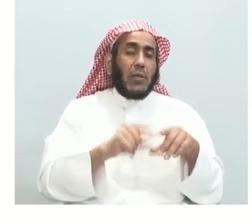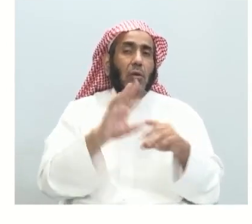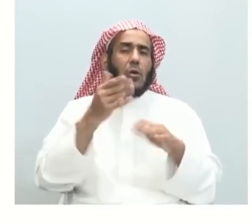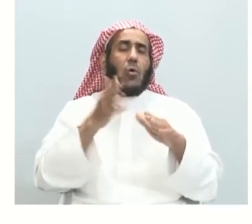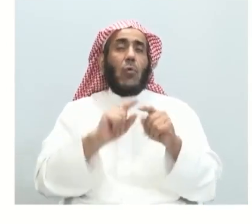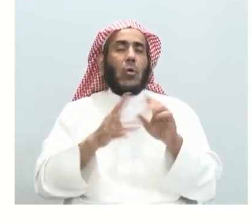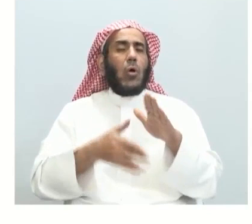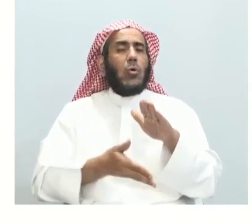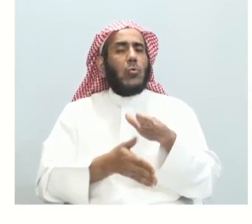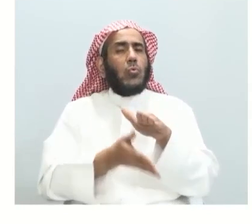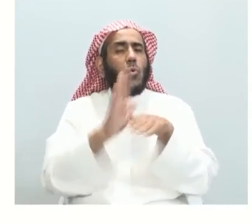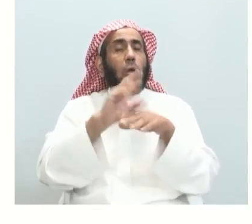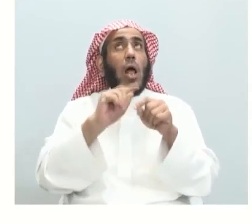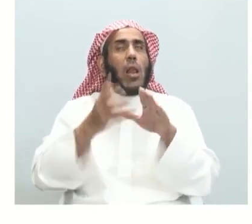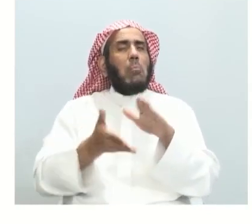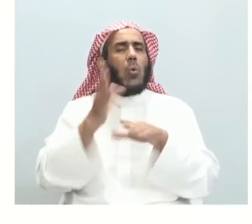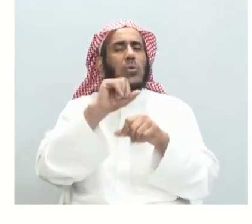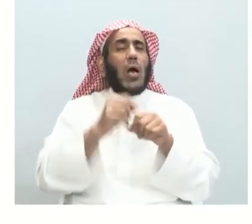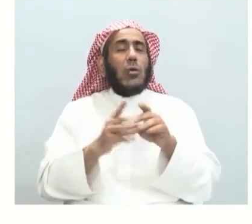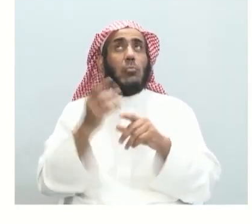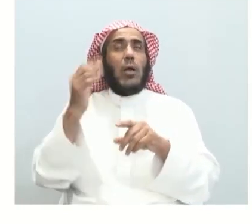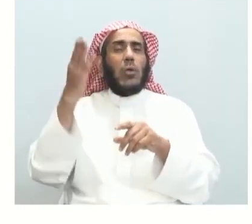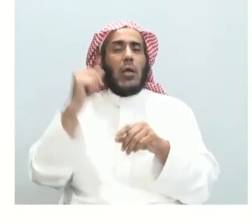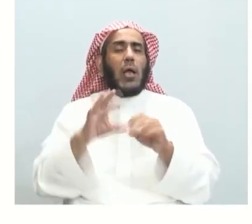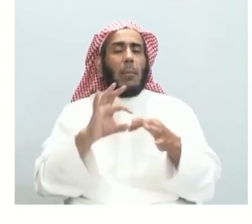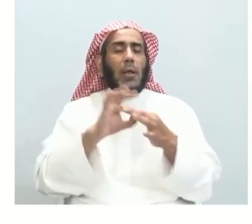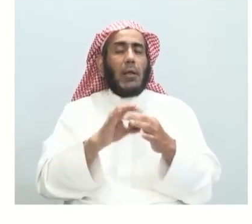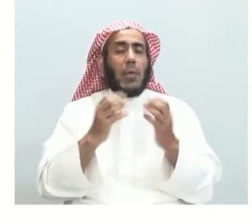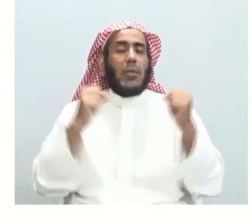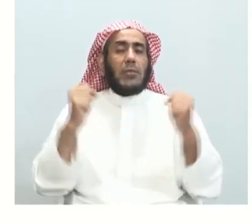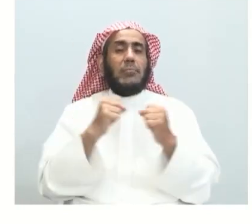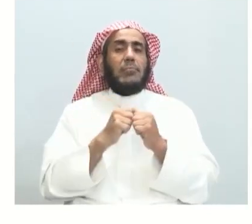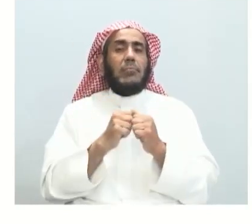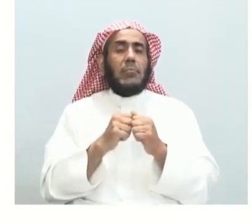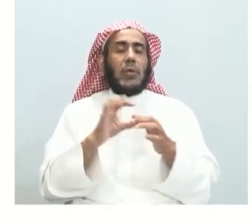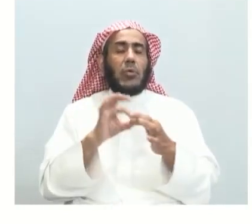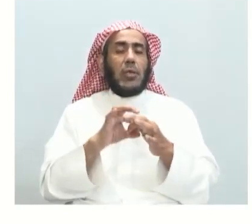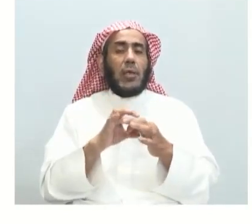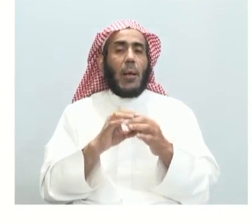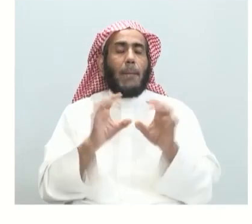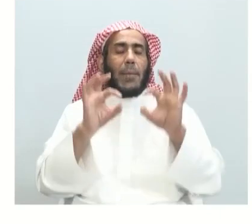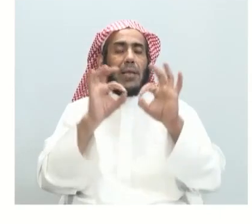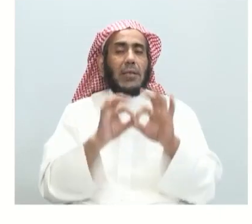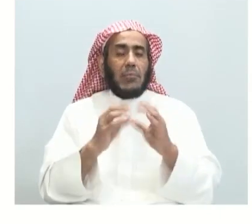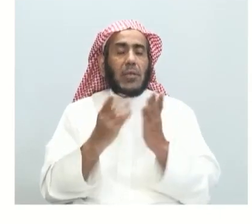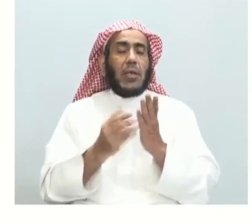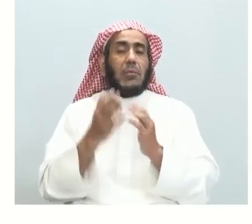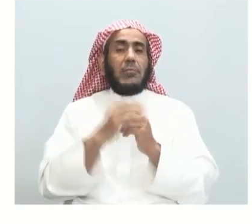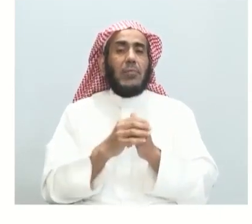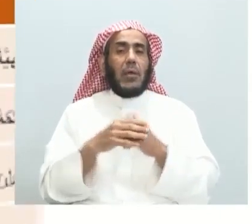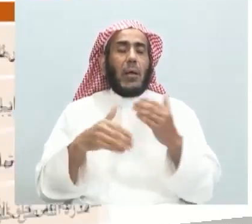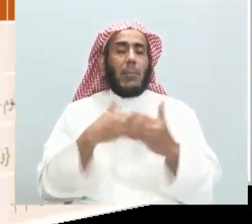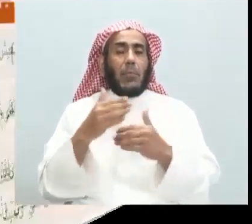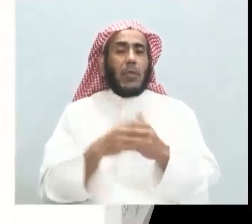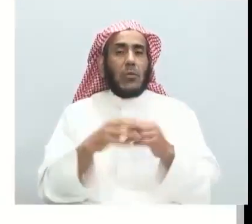يحيي الموتى سبحانه وتعالى اذا هذا ما يتعلق بهذا النشاط المتعلق بالايات الكريمات بعد